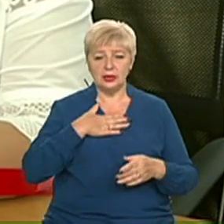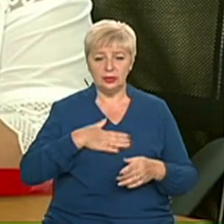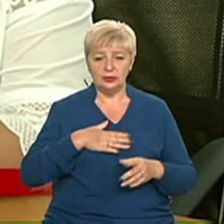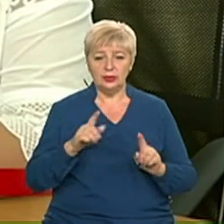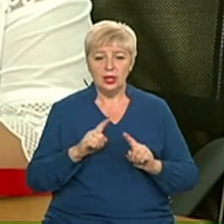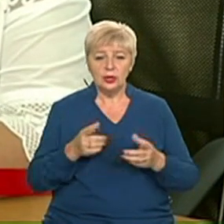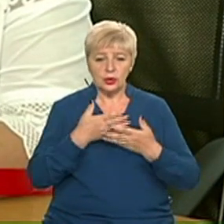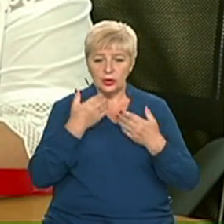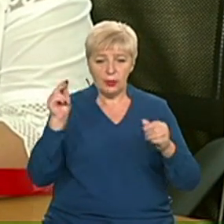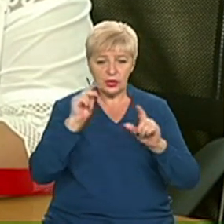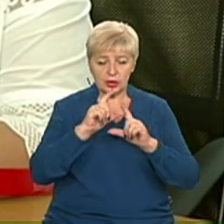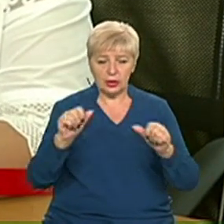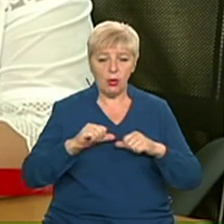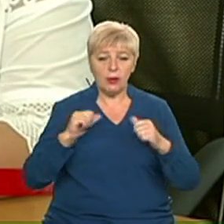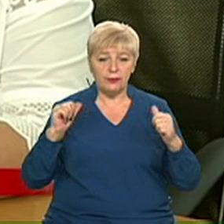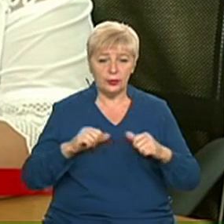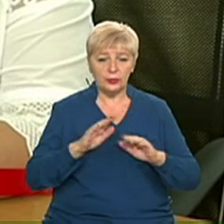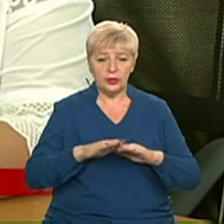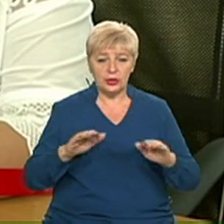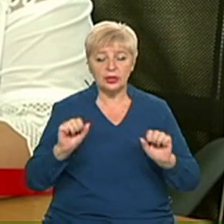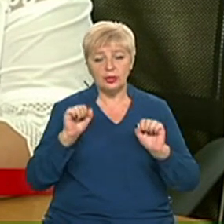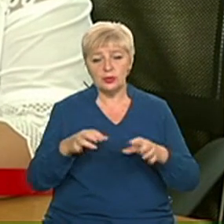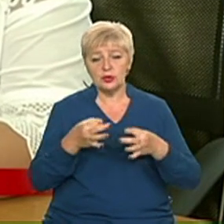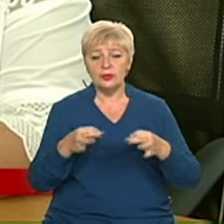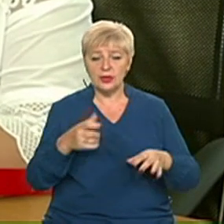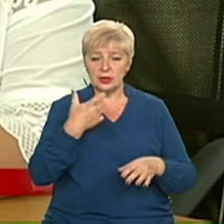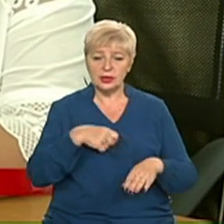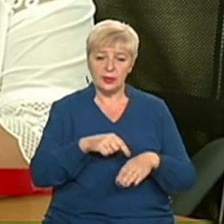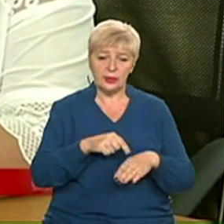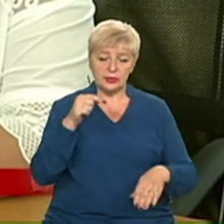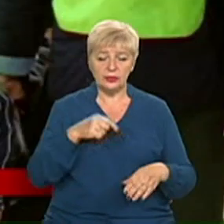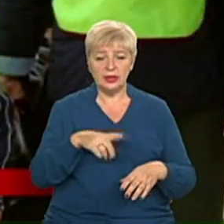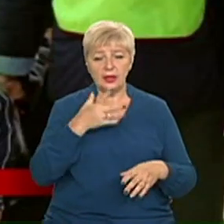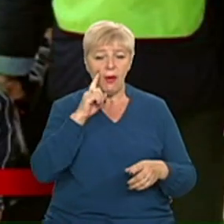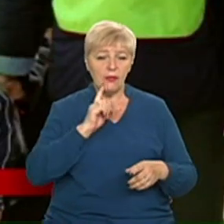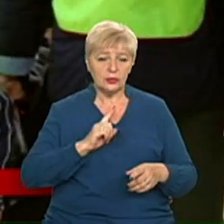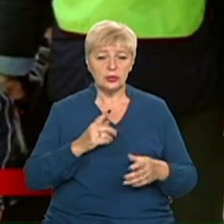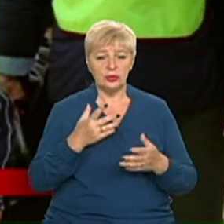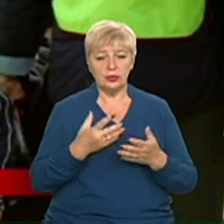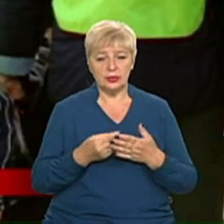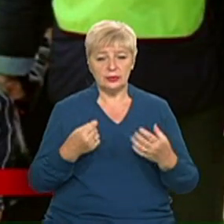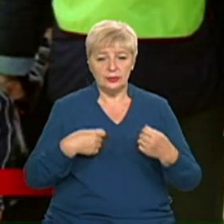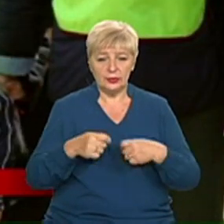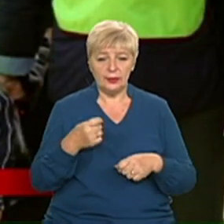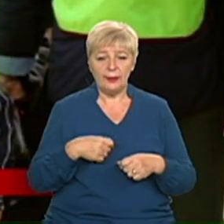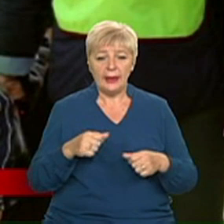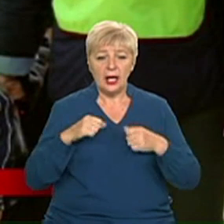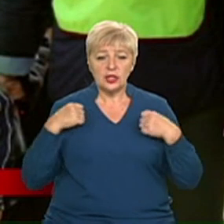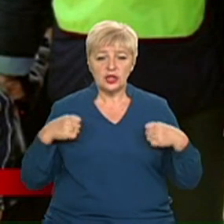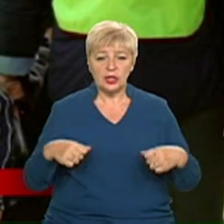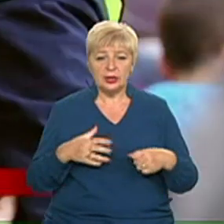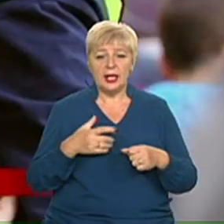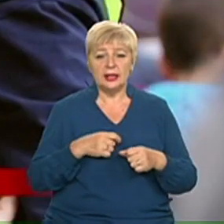немає шкільної форми і що діти можуть вільно себе почувати в зручному для них одязі. Жилети залишили для першачків